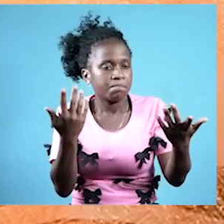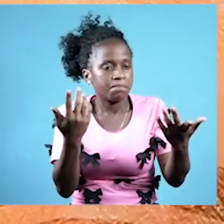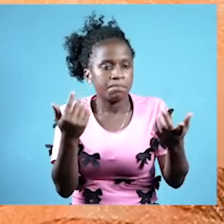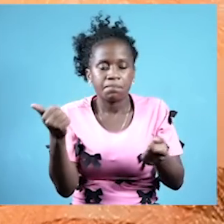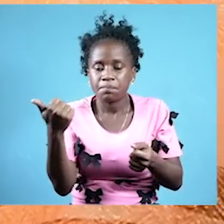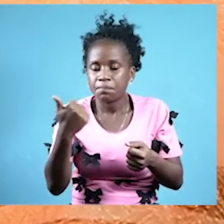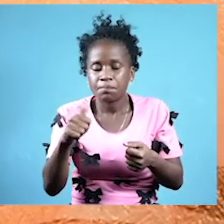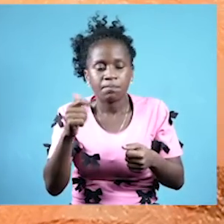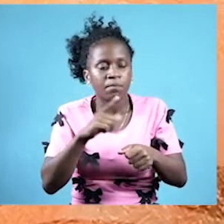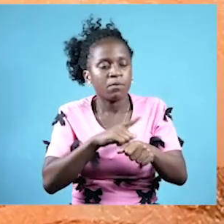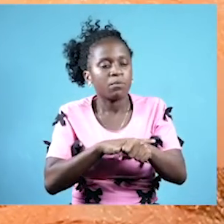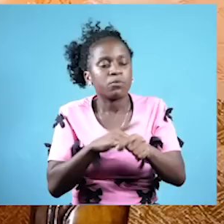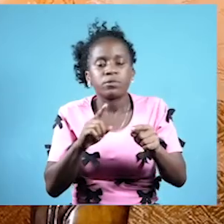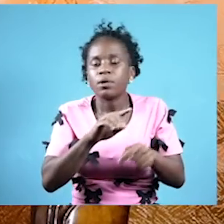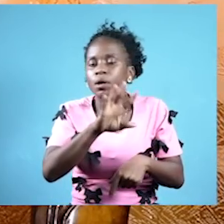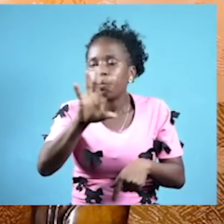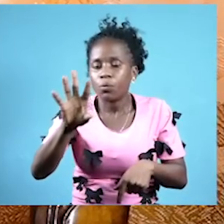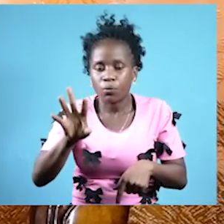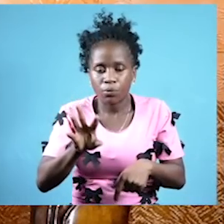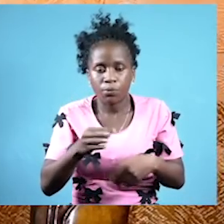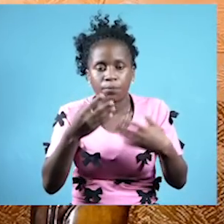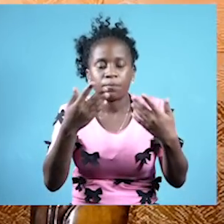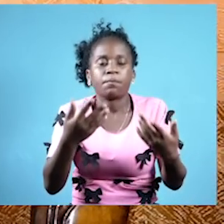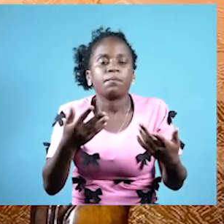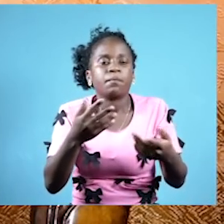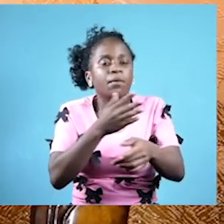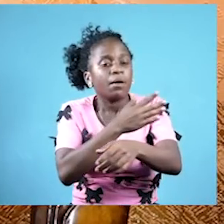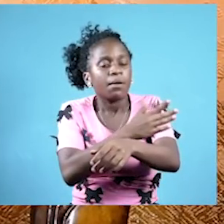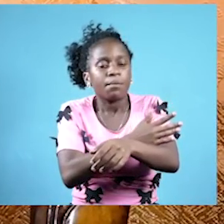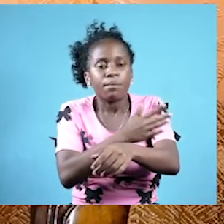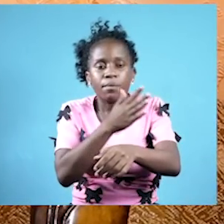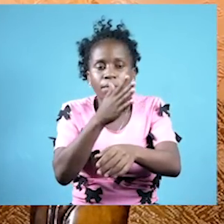publicity ile kubwa, mabenki, taasisi za fedha